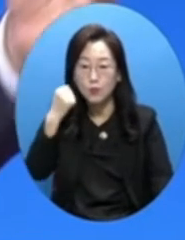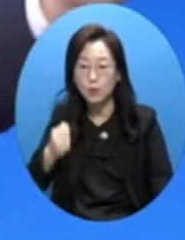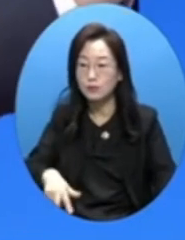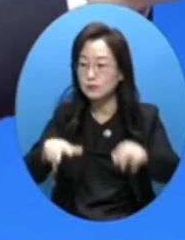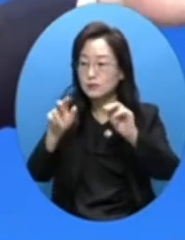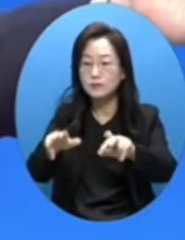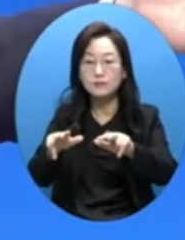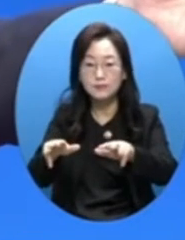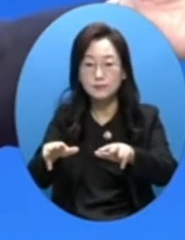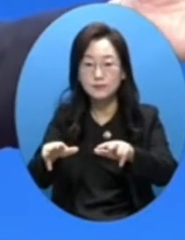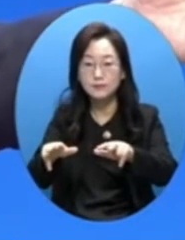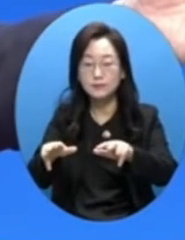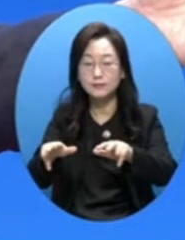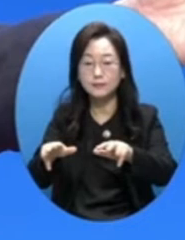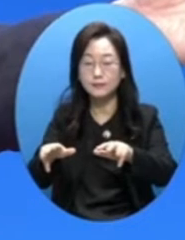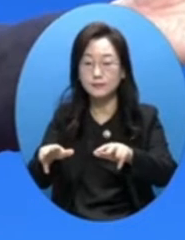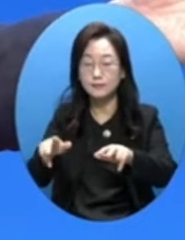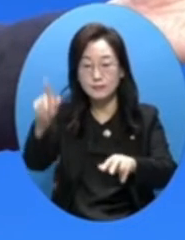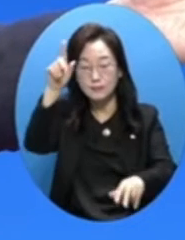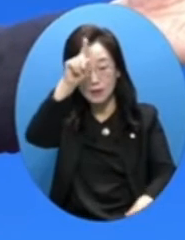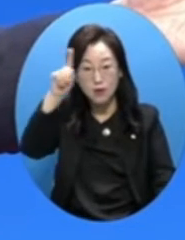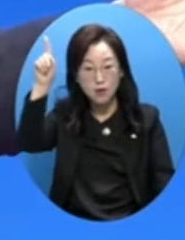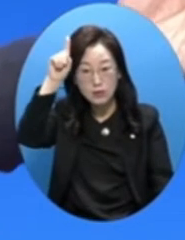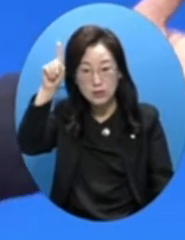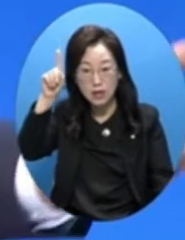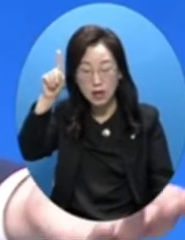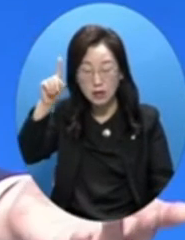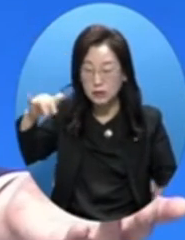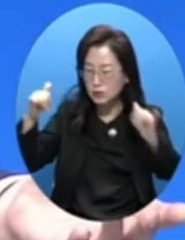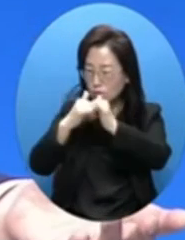지금 러시아가 전쟁이 끝나지 않아서